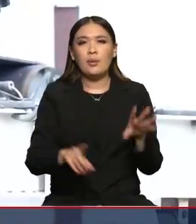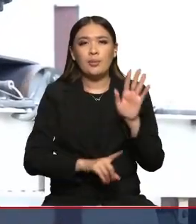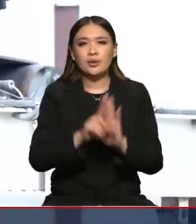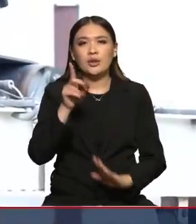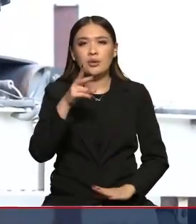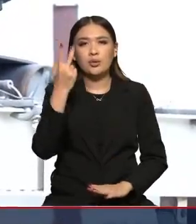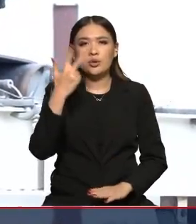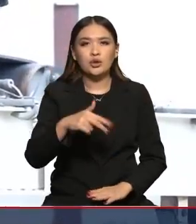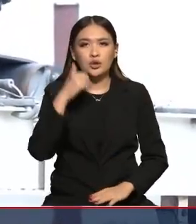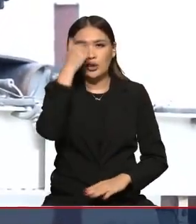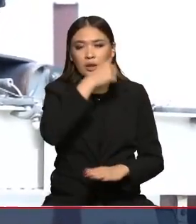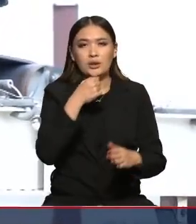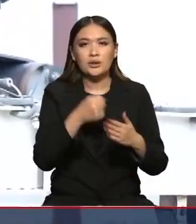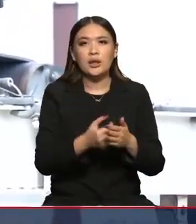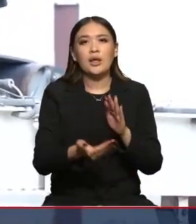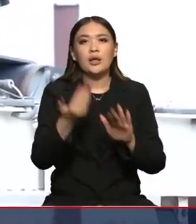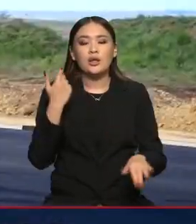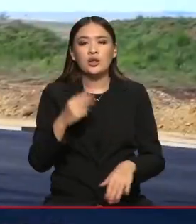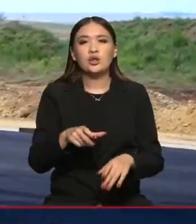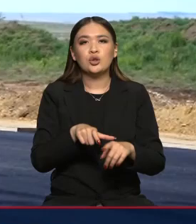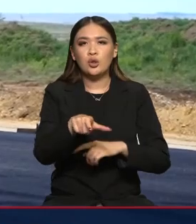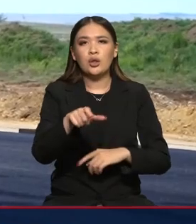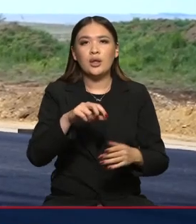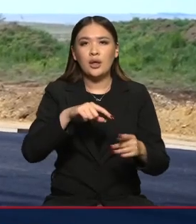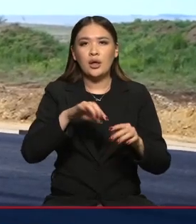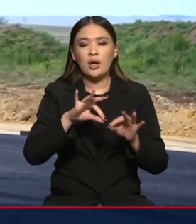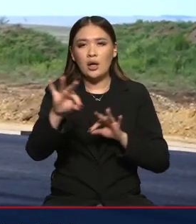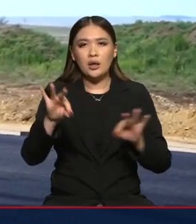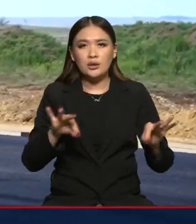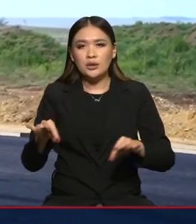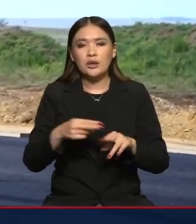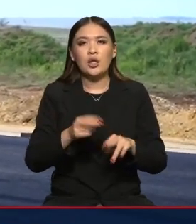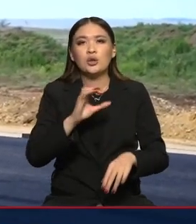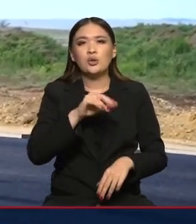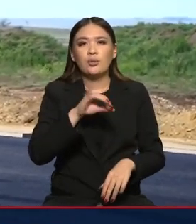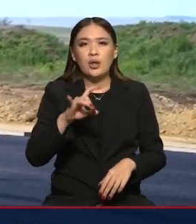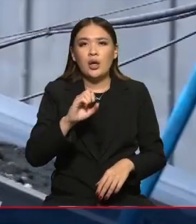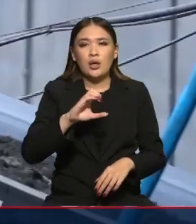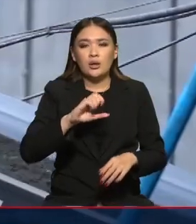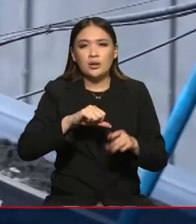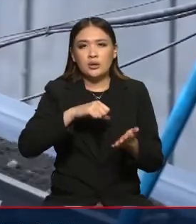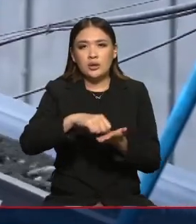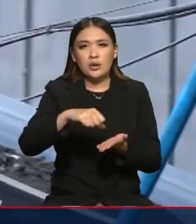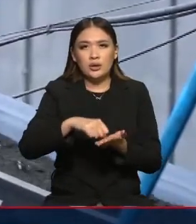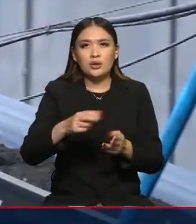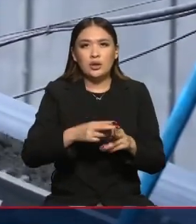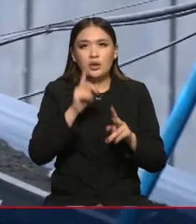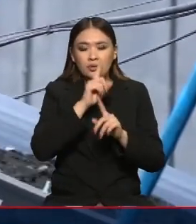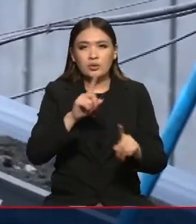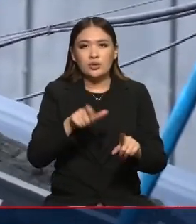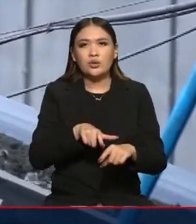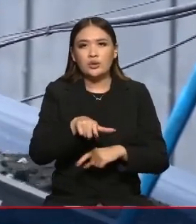бастамасымен 2030 жылға дейінгі арнайы жол картасы әзірленген. Супер асфальт технологиясының негізгі ерекшелігі жол